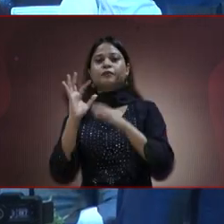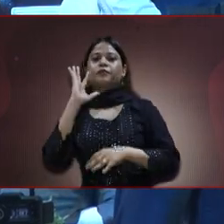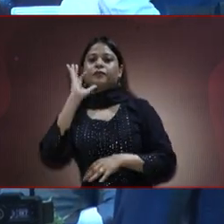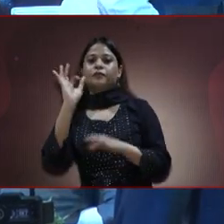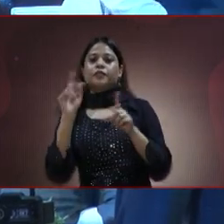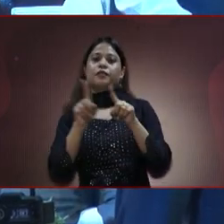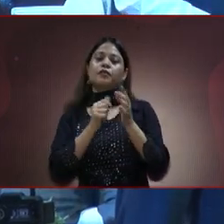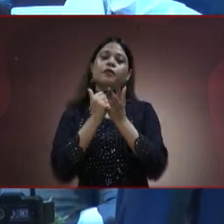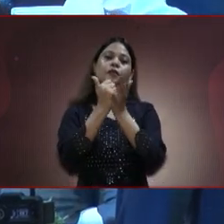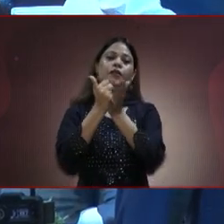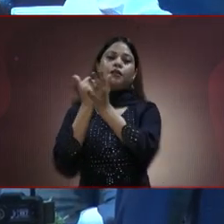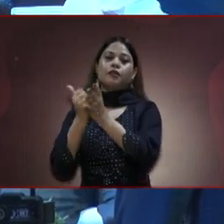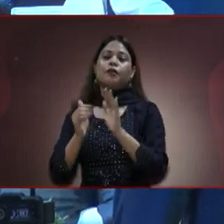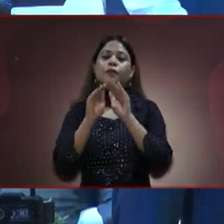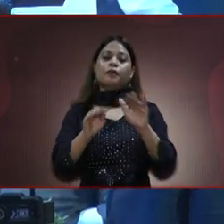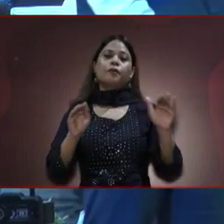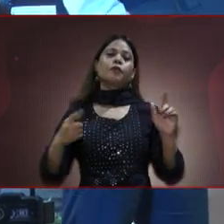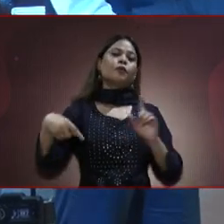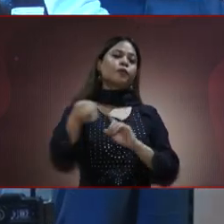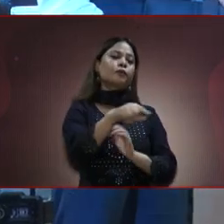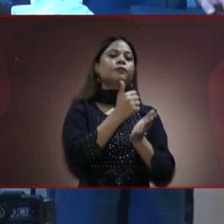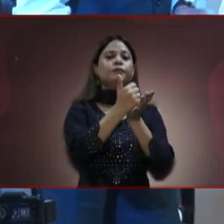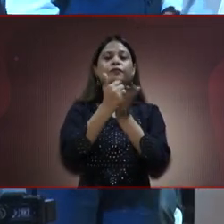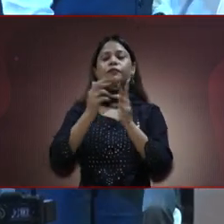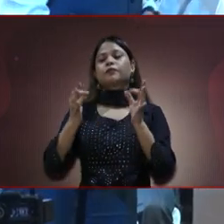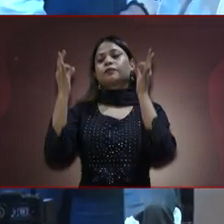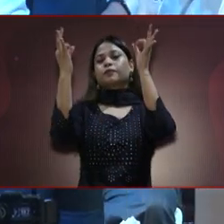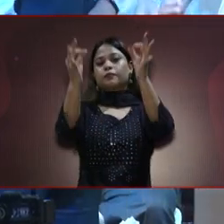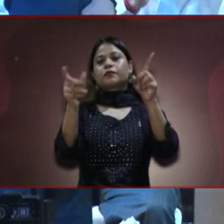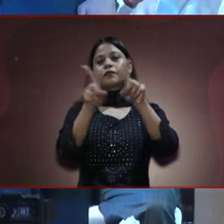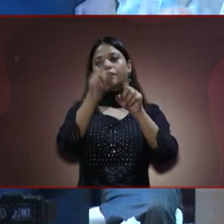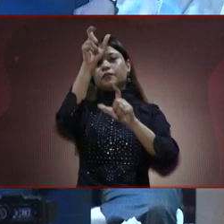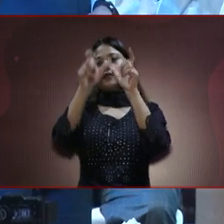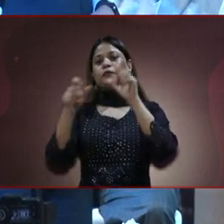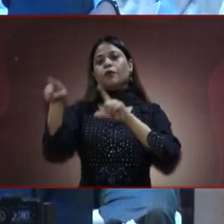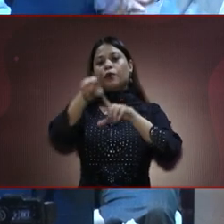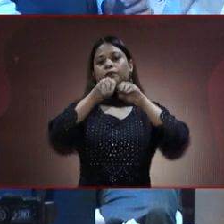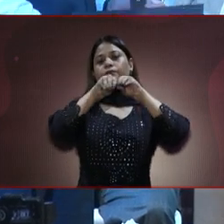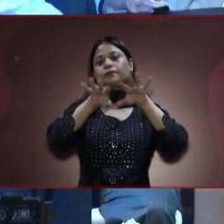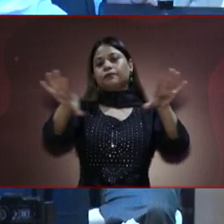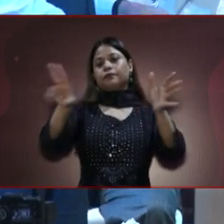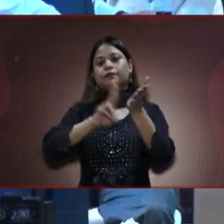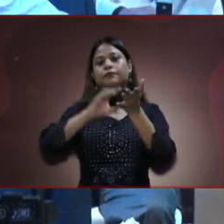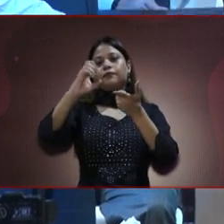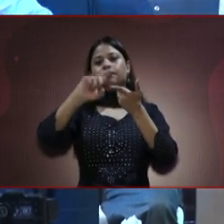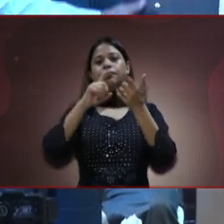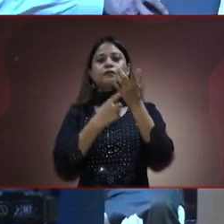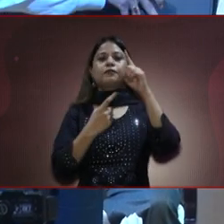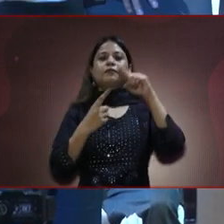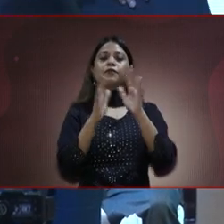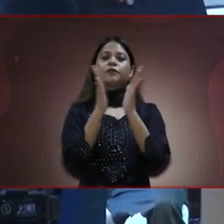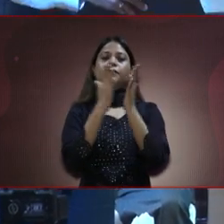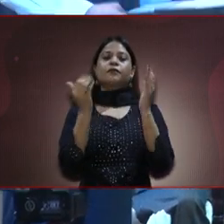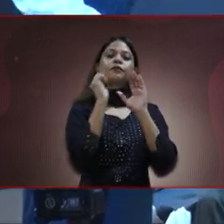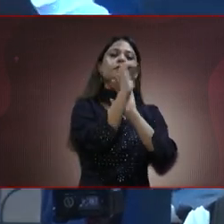साबित होगा सभी बच्चों के लिए, और जन जन तक NCERT की पाठ्यपुस्तकें पहुंचाने की ये